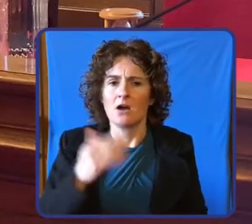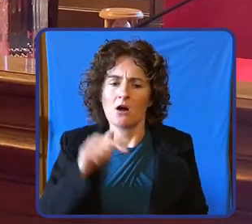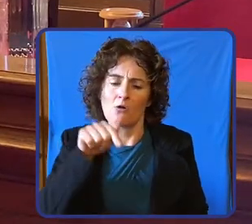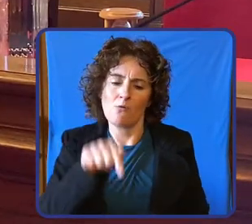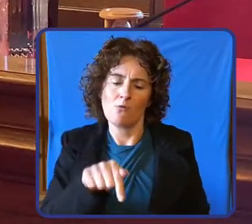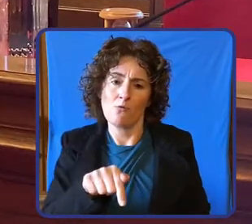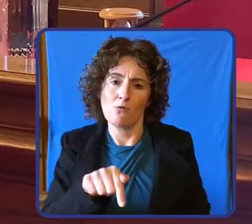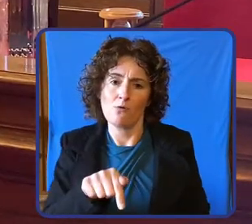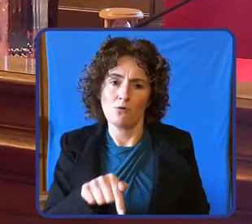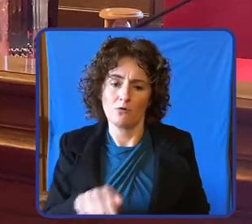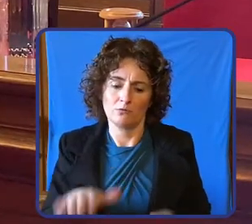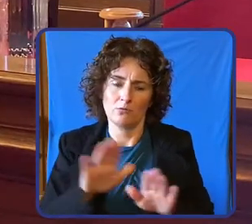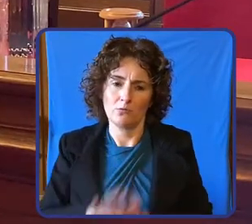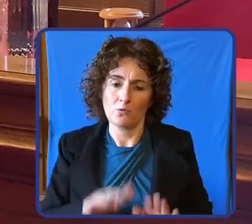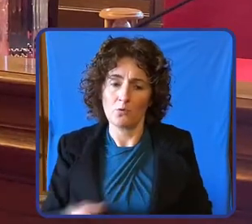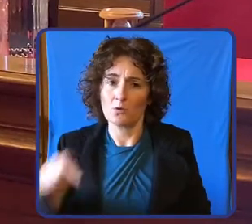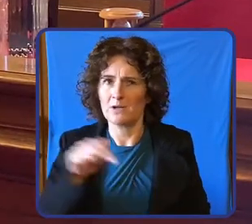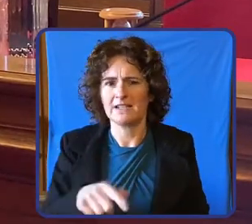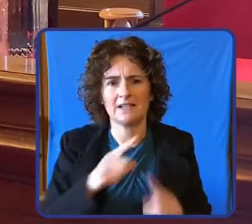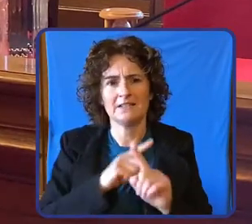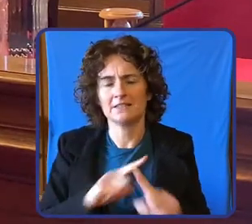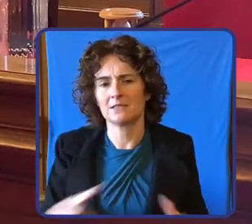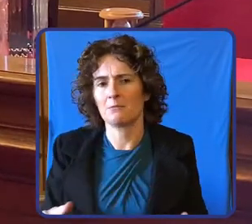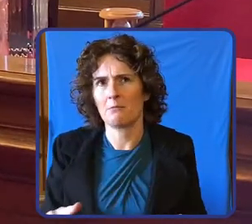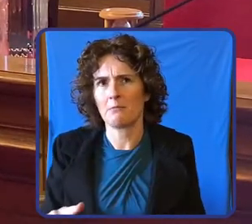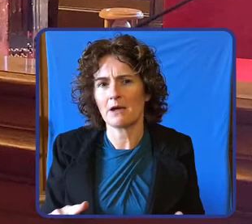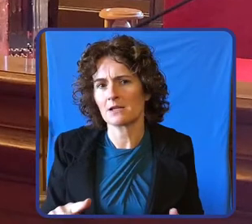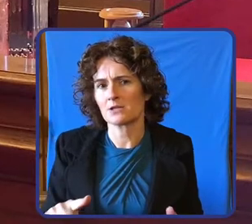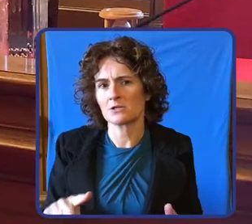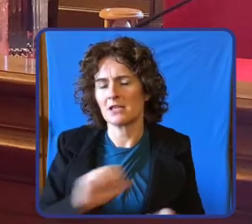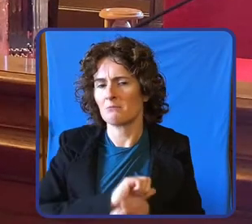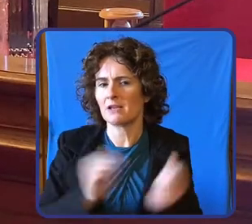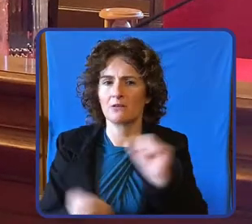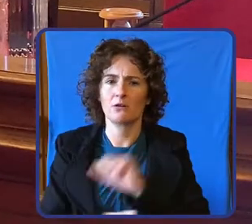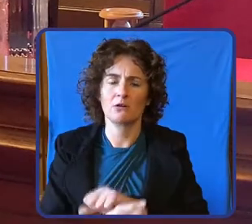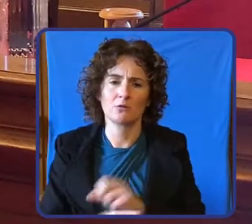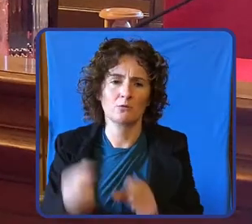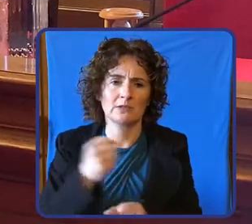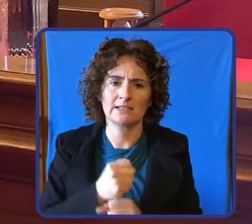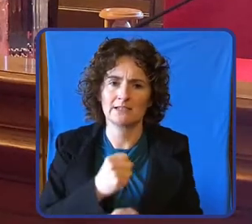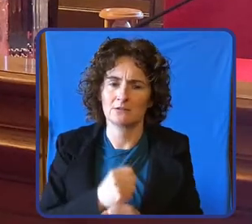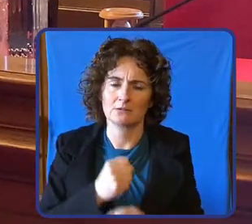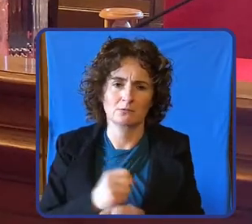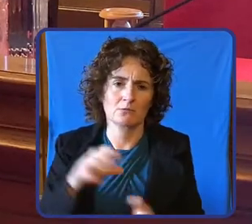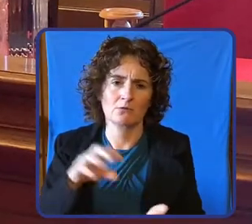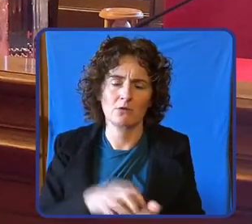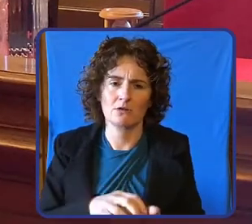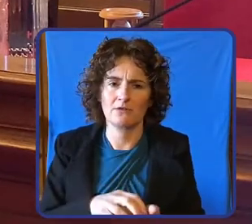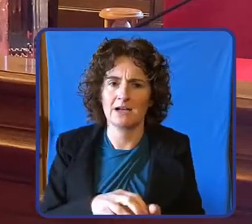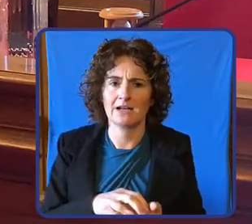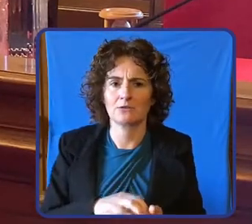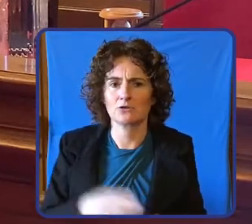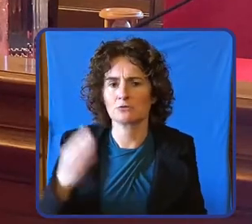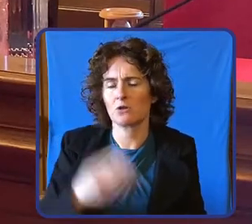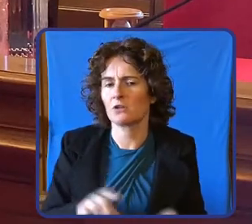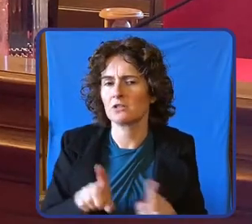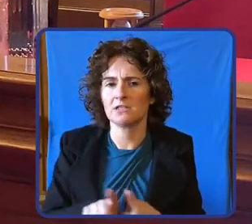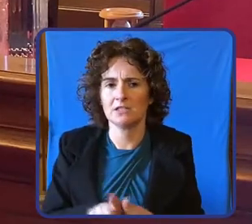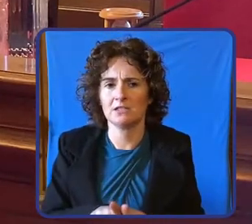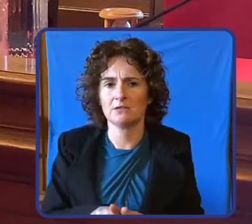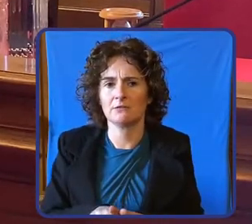a helyemen, akkor egész más kép alakulnának itt a dolgok a városban. Ha ez így van, én azt